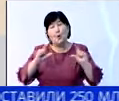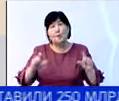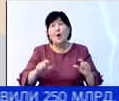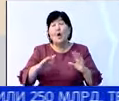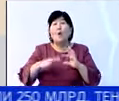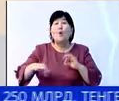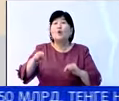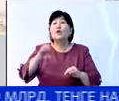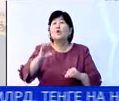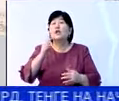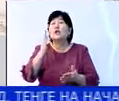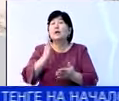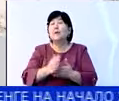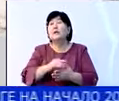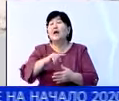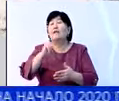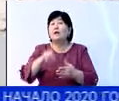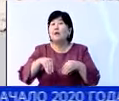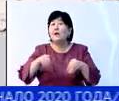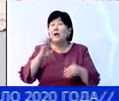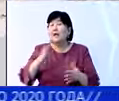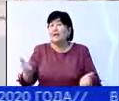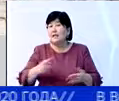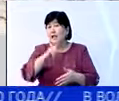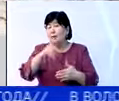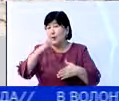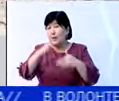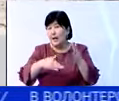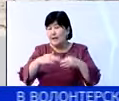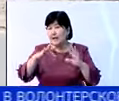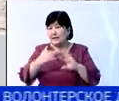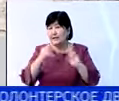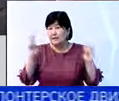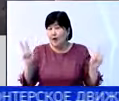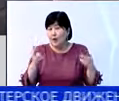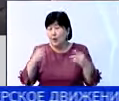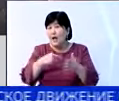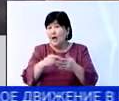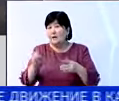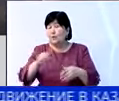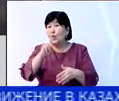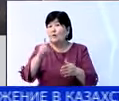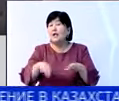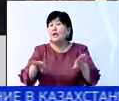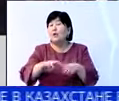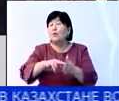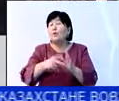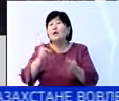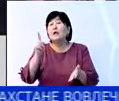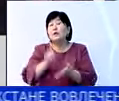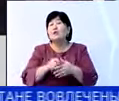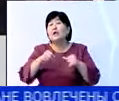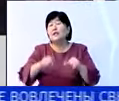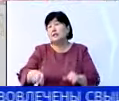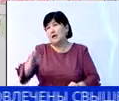округе Жосалы поставили вопрос поливной воды. Также поднимался вопрос строительства сельского клуба. Отмечено, что вопросы такого плана должны решаться в